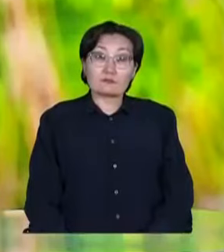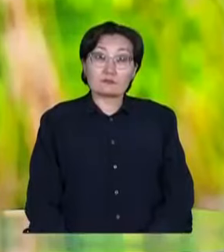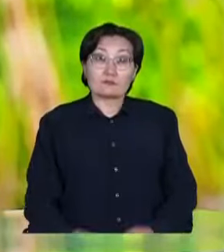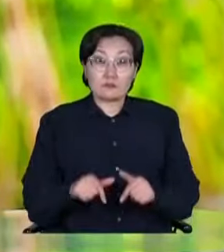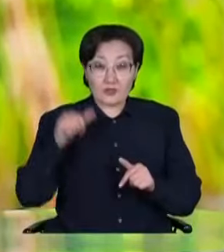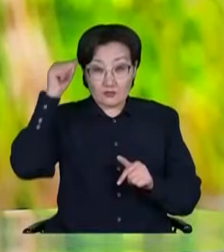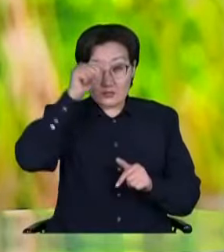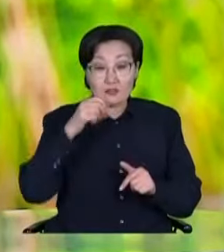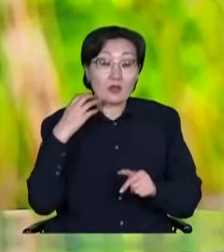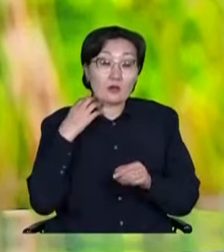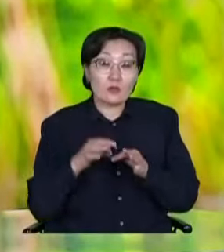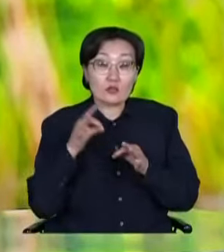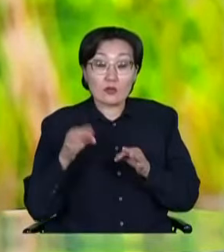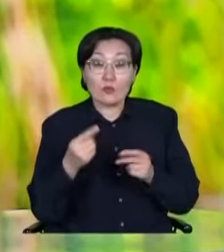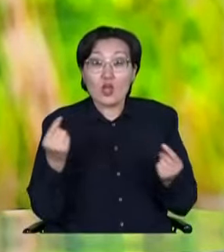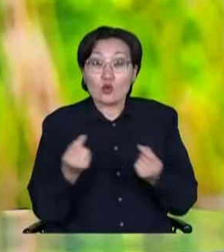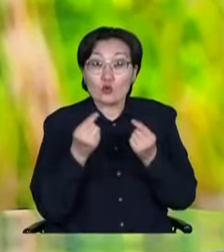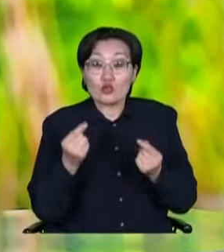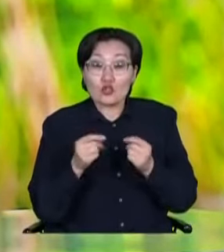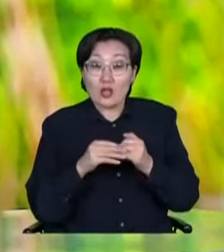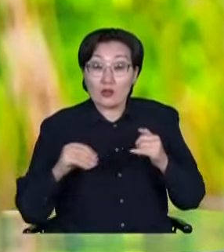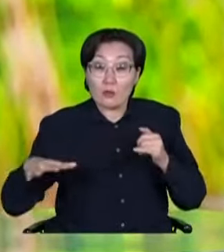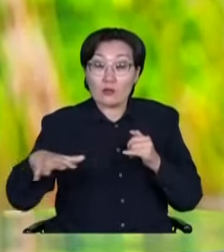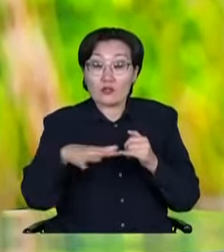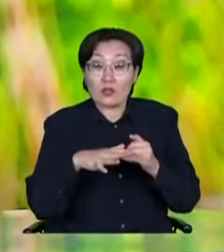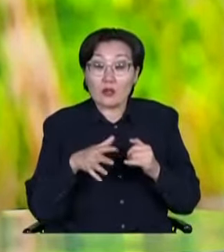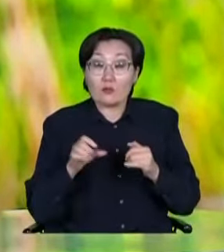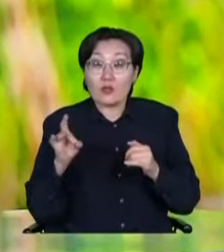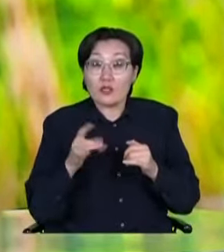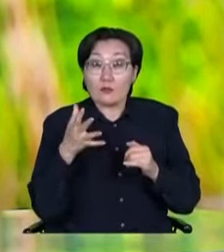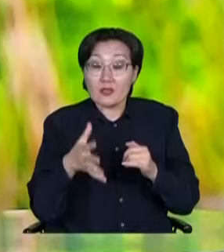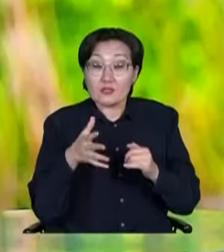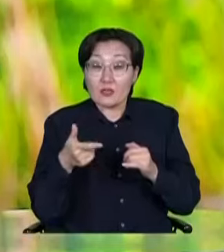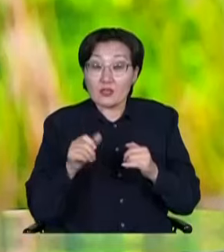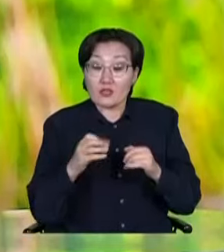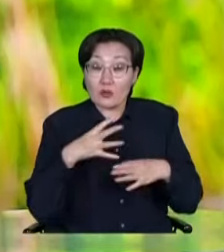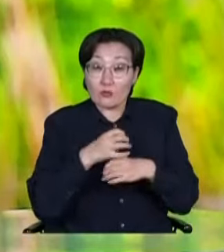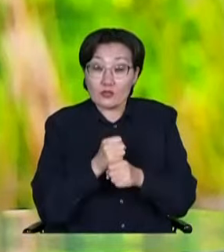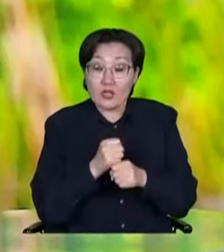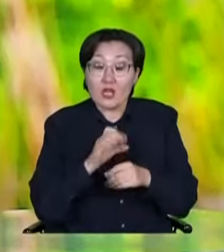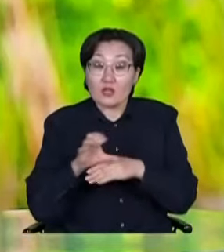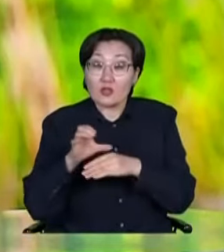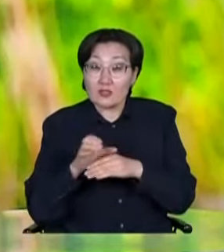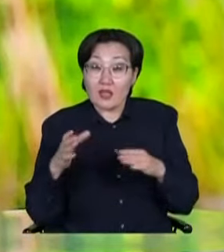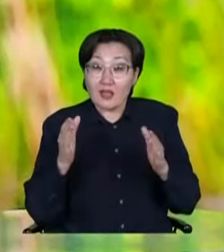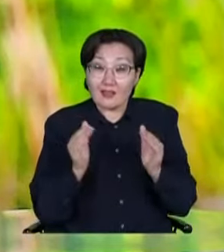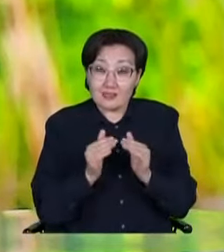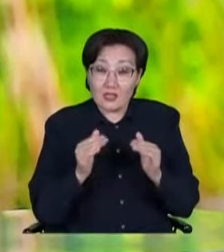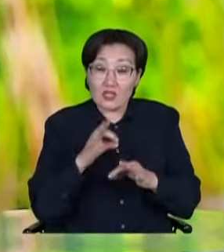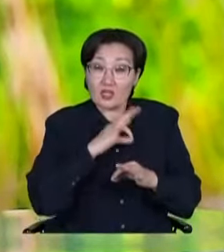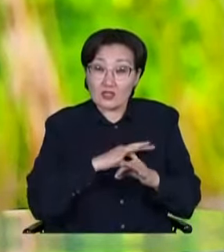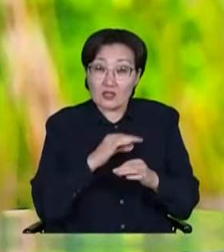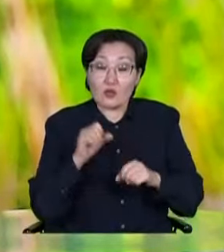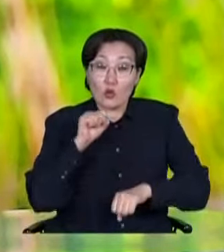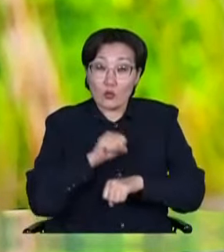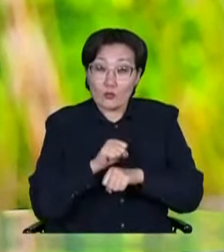Биыл Қызылорда облысында күріш алқабының көлемі 5000 гектарға қысқарады. Өнім азайып, кіріс тоқтайды деп дабыл қаққан шаруалар